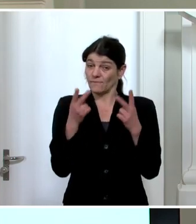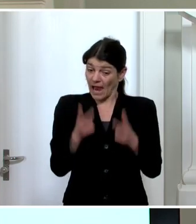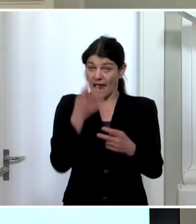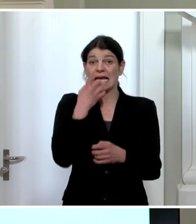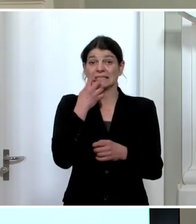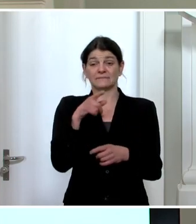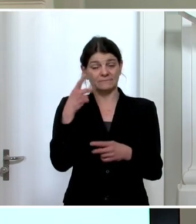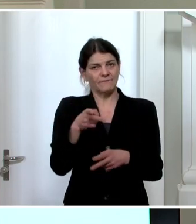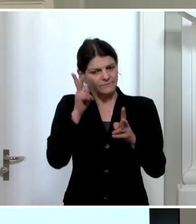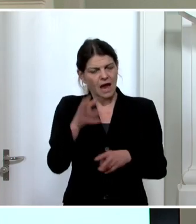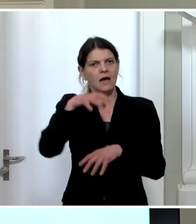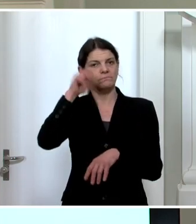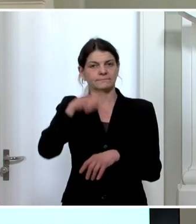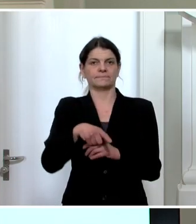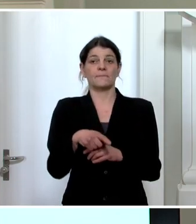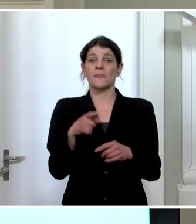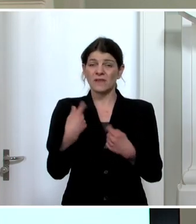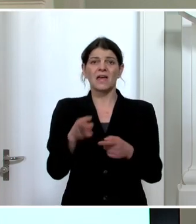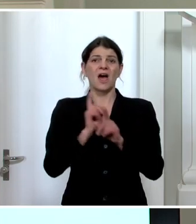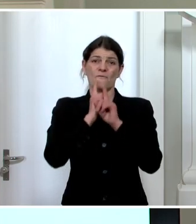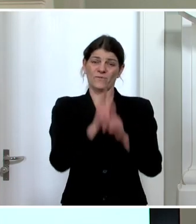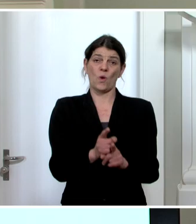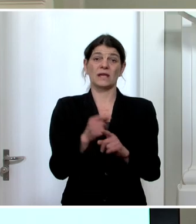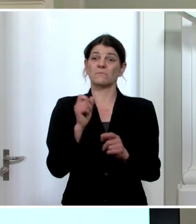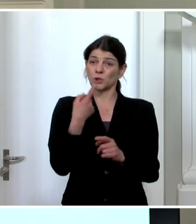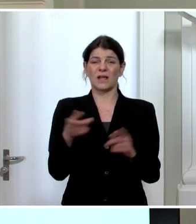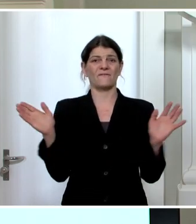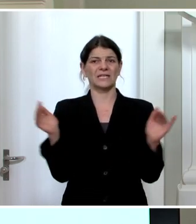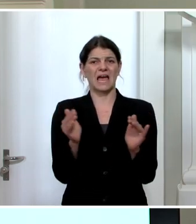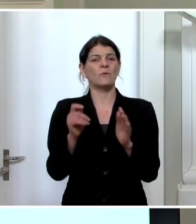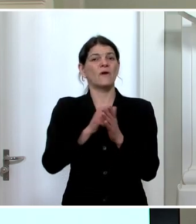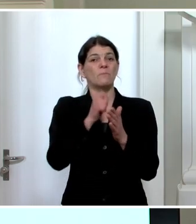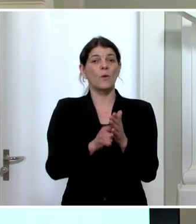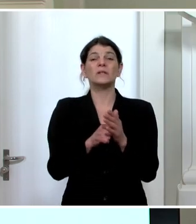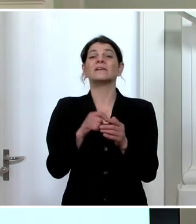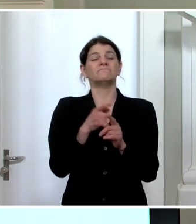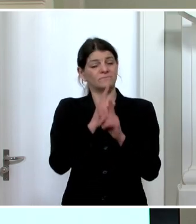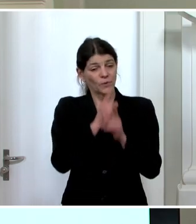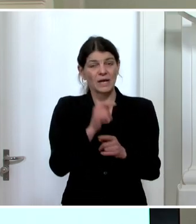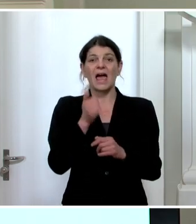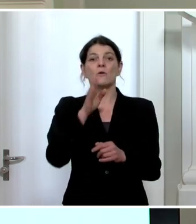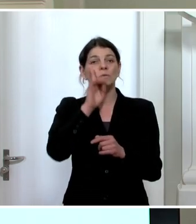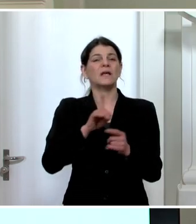begreifen und sich daran halten, an dieses Versammlungsverbot und an diese Abstandsgebote.